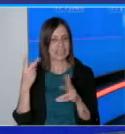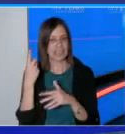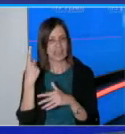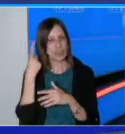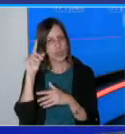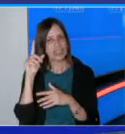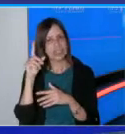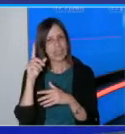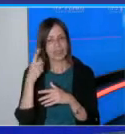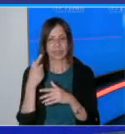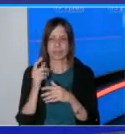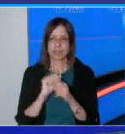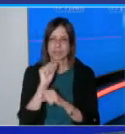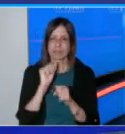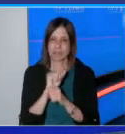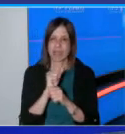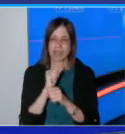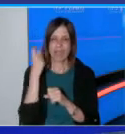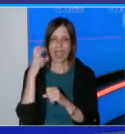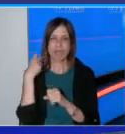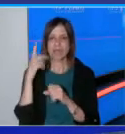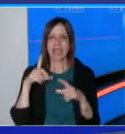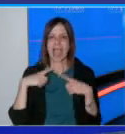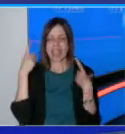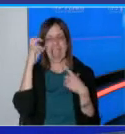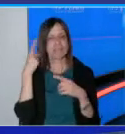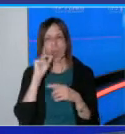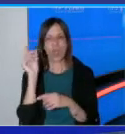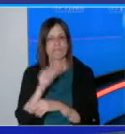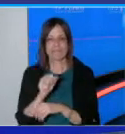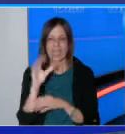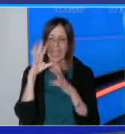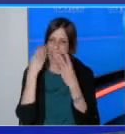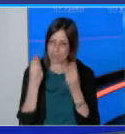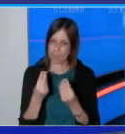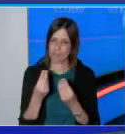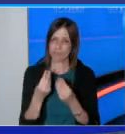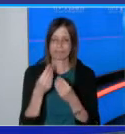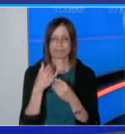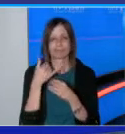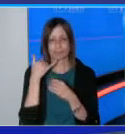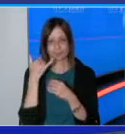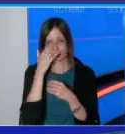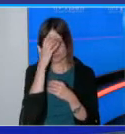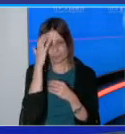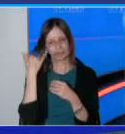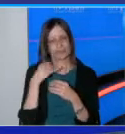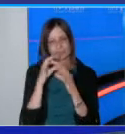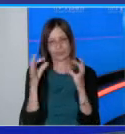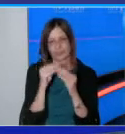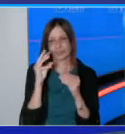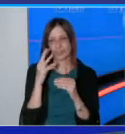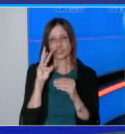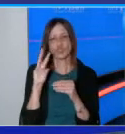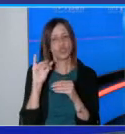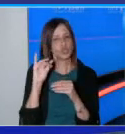יוזמת מחאת חיי ערבים אינם הפקר. ערב טוב שירין. ערב טוב, הני. אני ברשותכם מתחיל עם שירין. שירין, תשמעי,